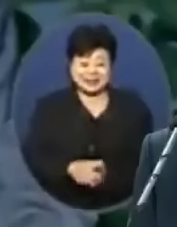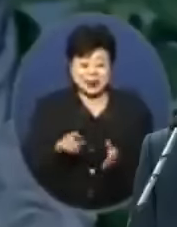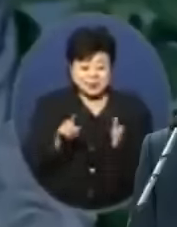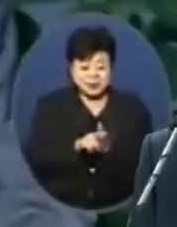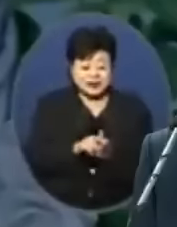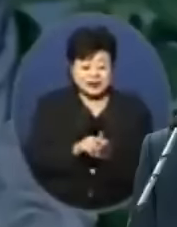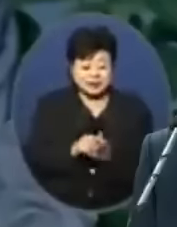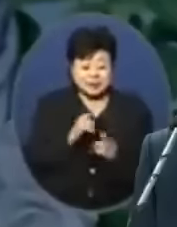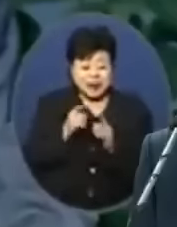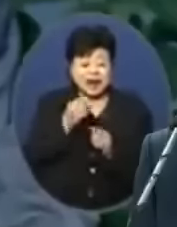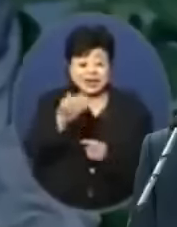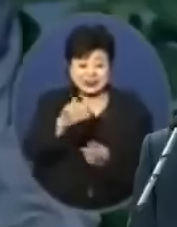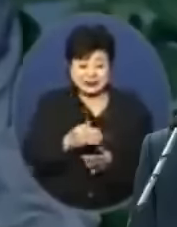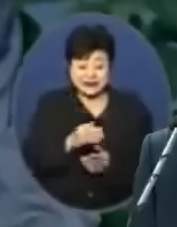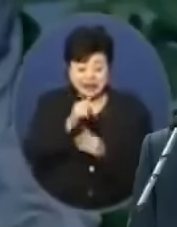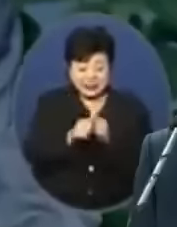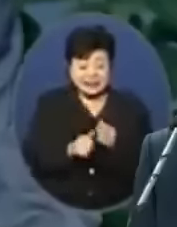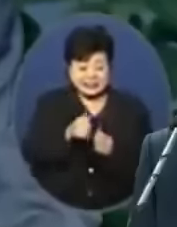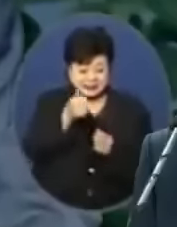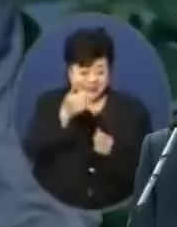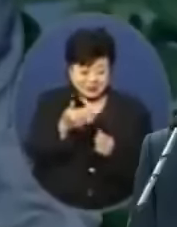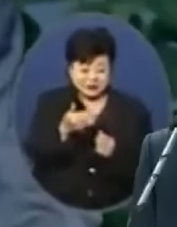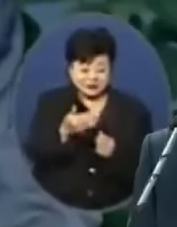믿게 되면 말하게 돼요. 하나님의